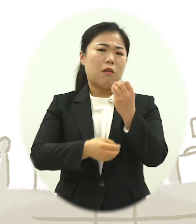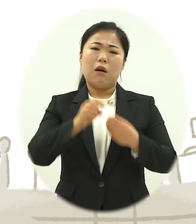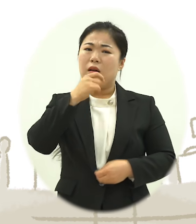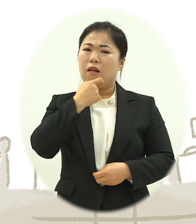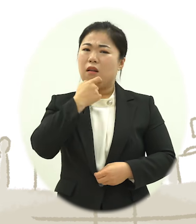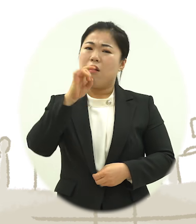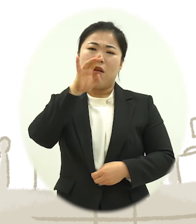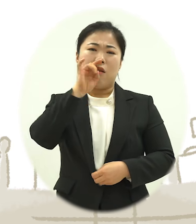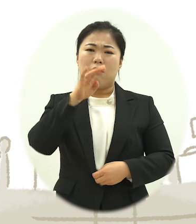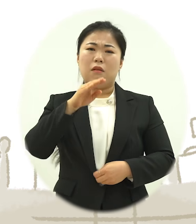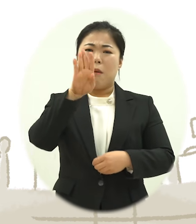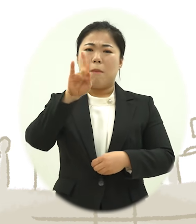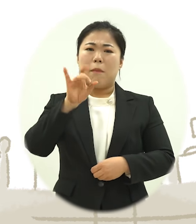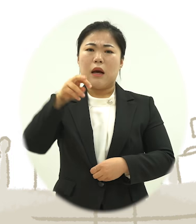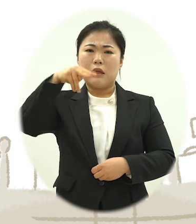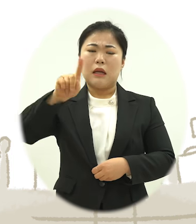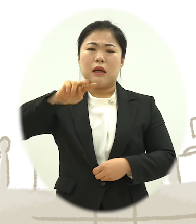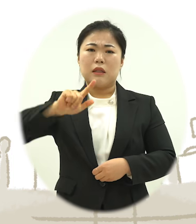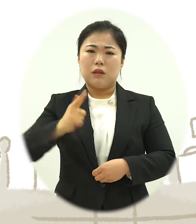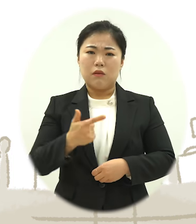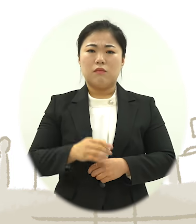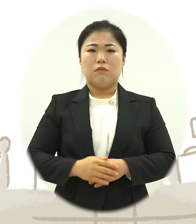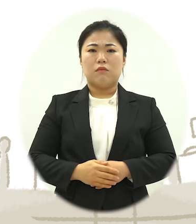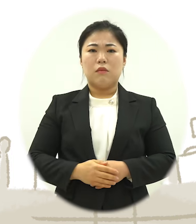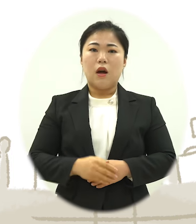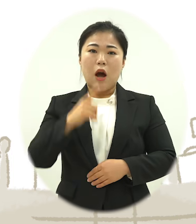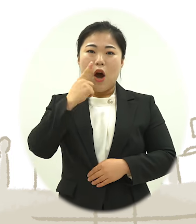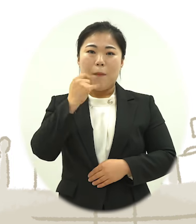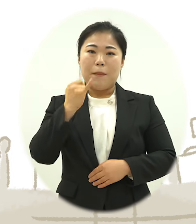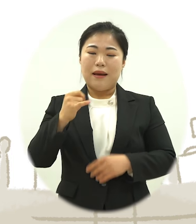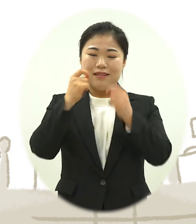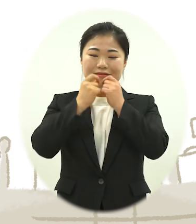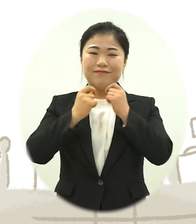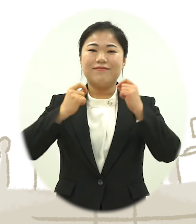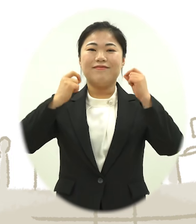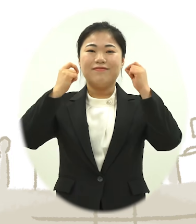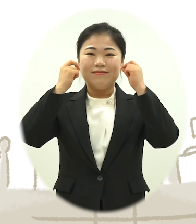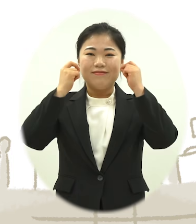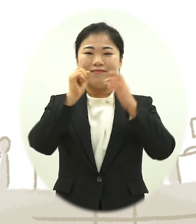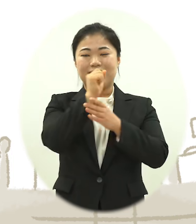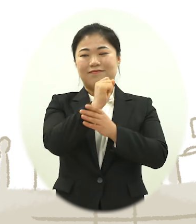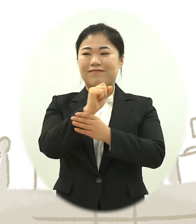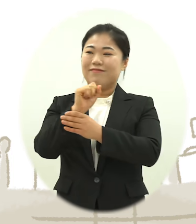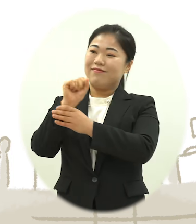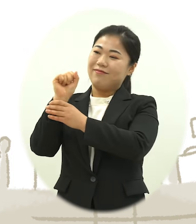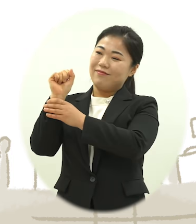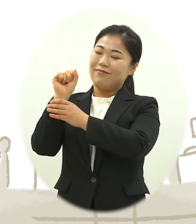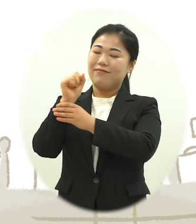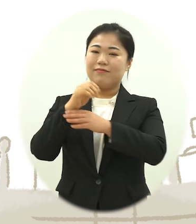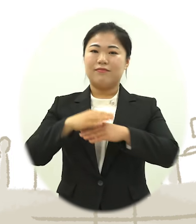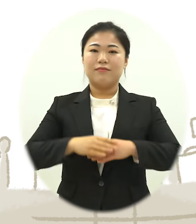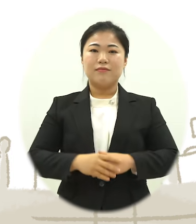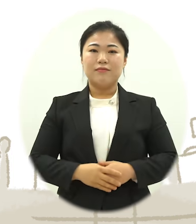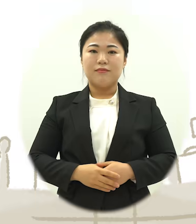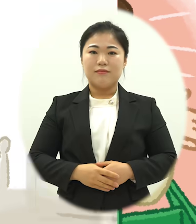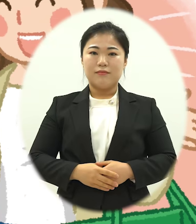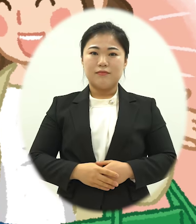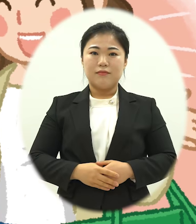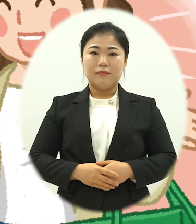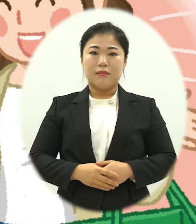안되요 방사선 엄마다 빙긋 웃으며 고개를 돌려 써요